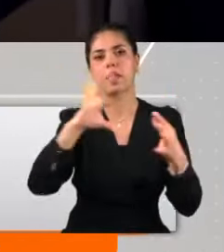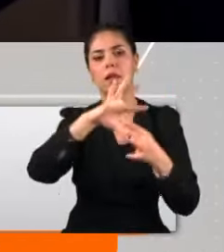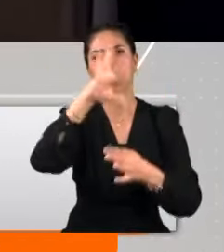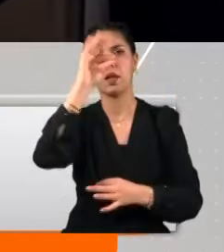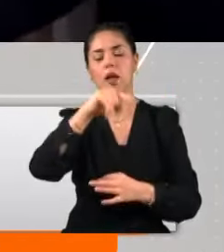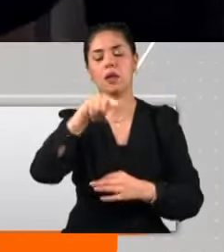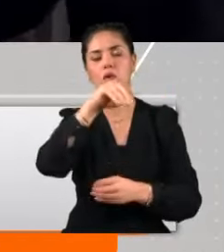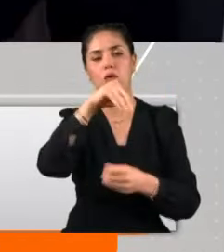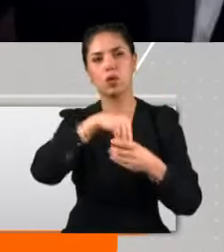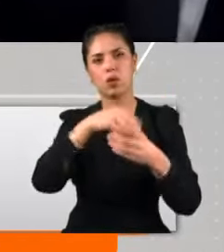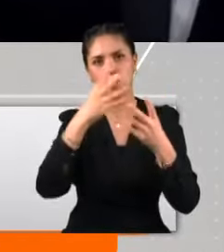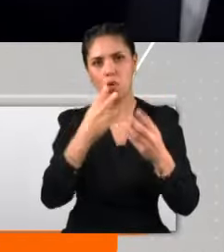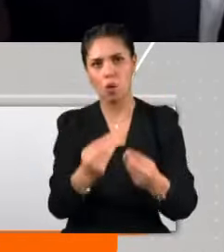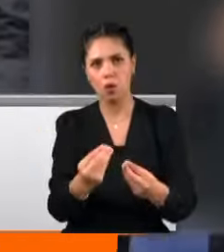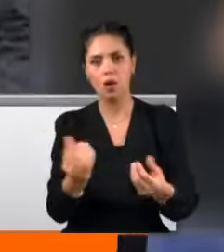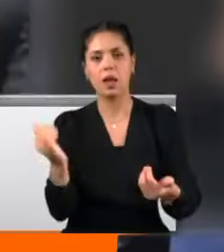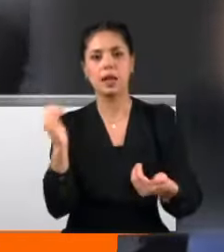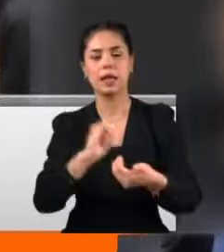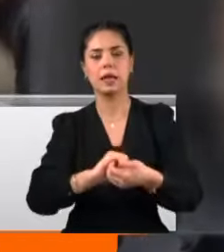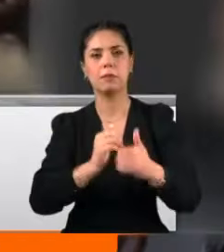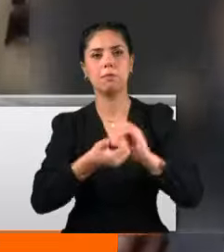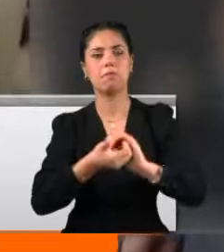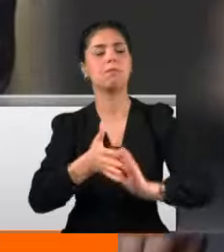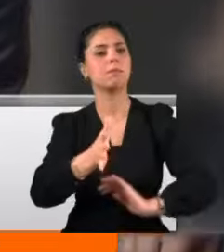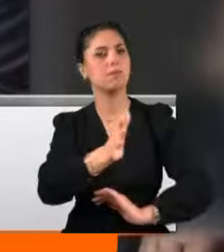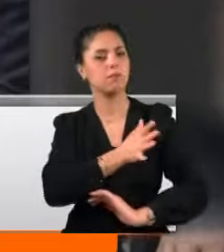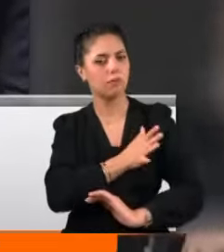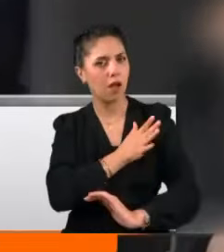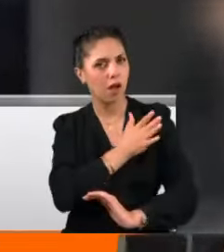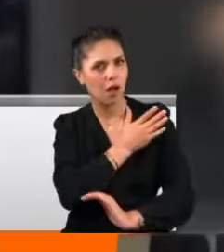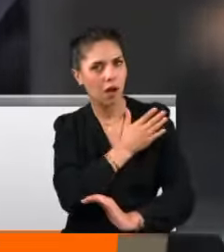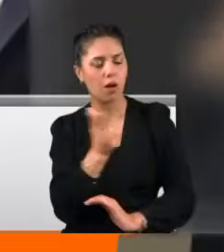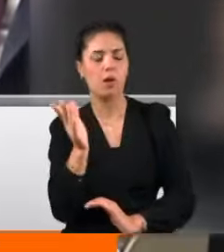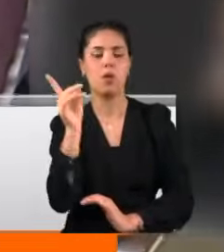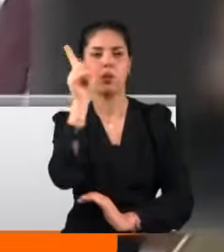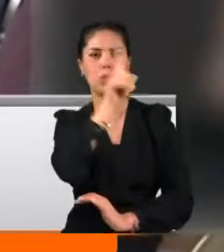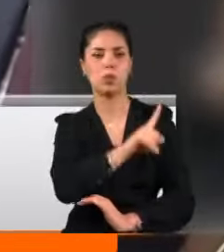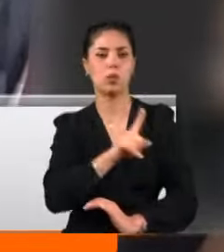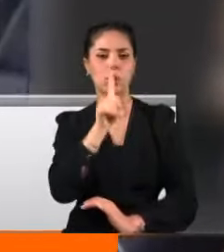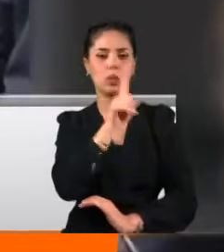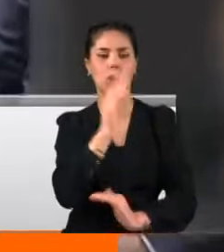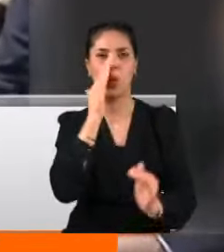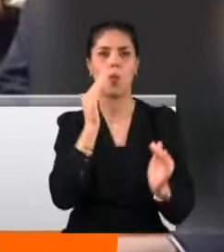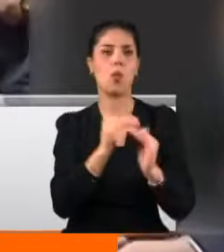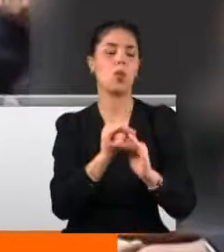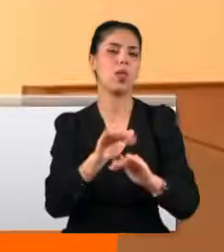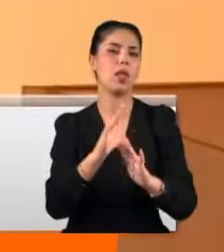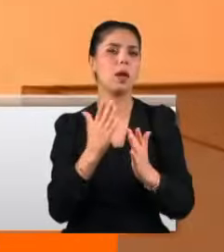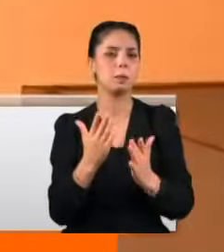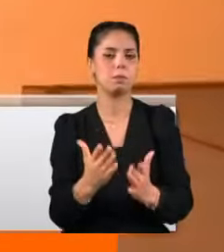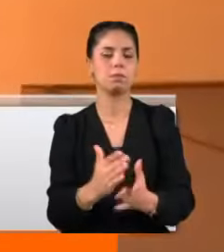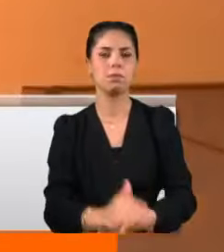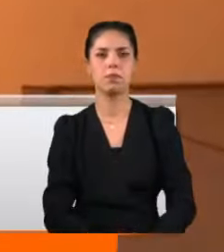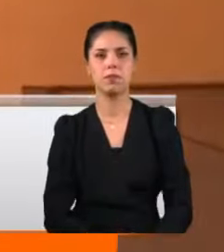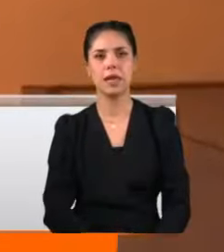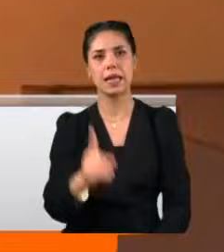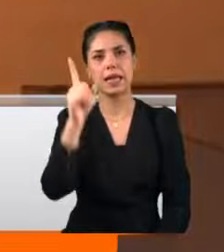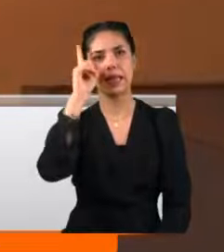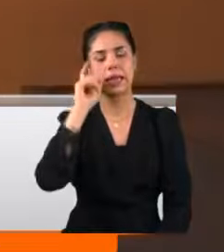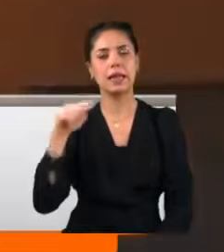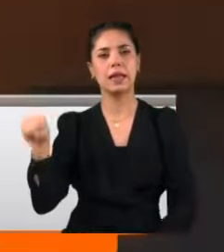kolanı olan ittifak dayanışması ve müttefiklik ruhuyla bağdaşmadığı açıktır İsrail'in